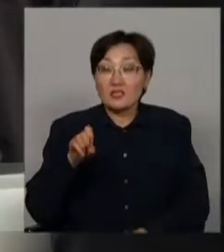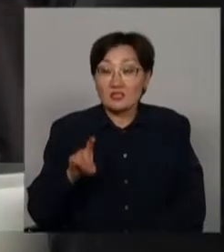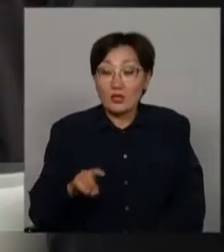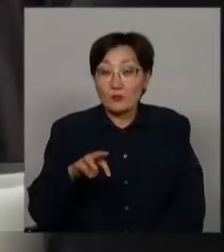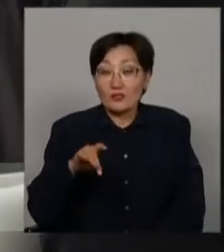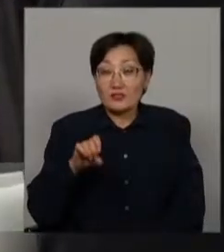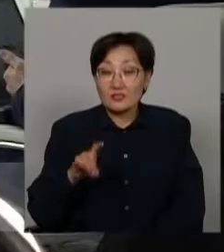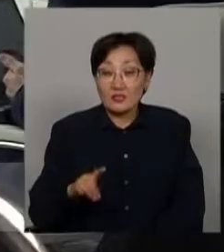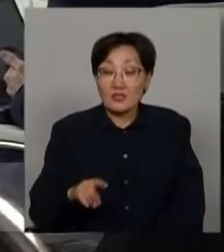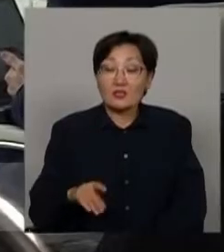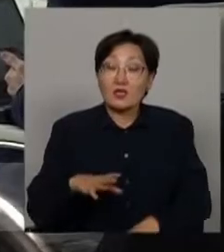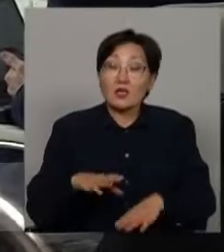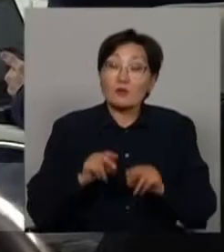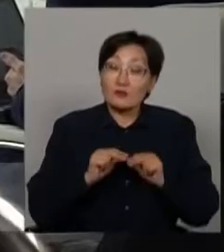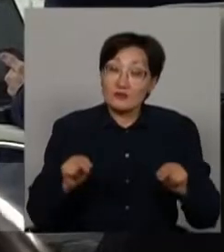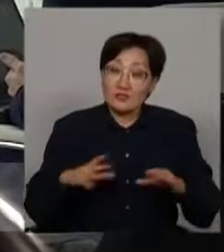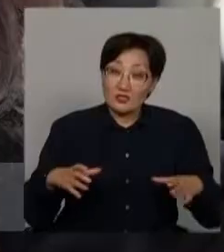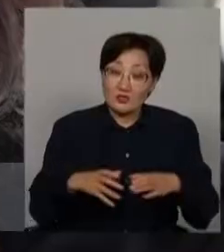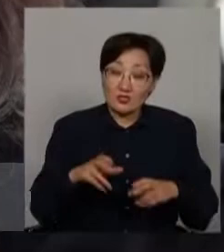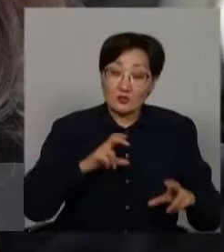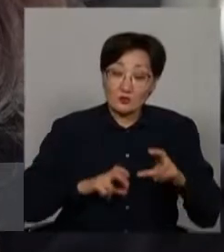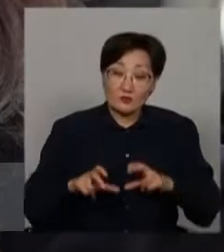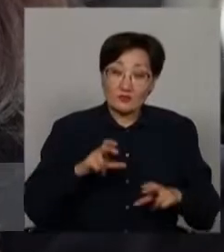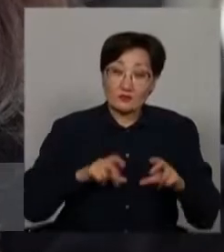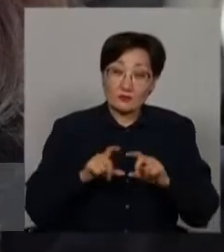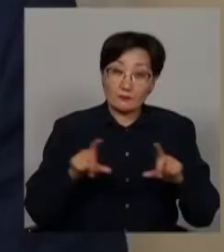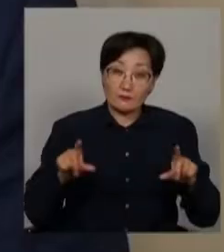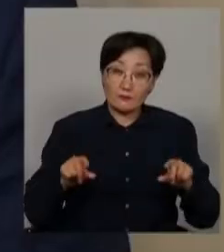и профессорско-преподавательский состав университета.